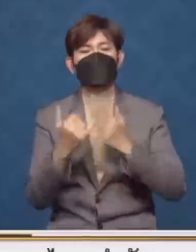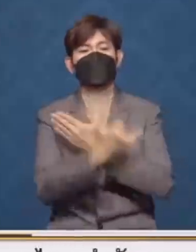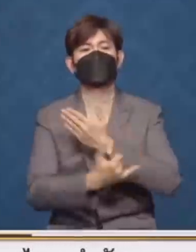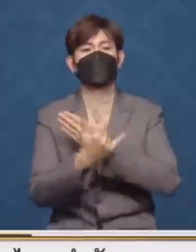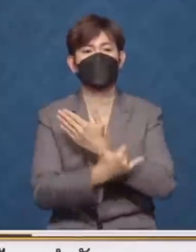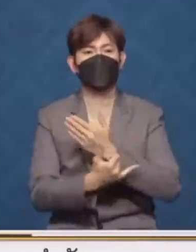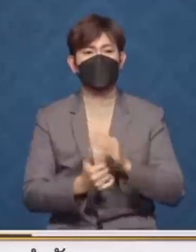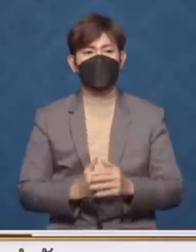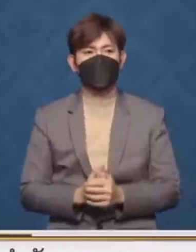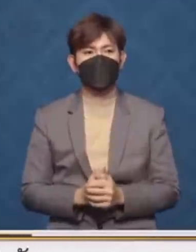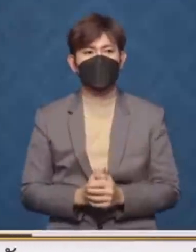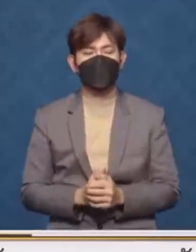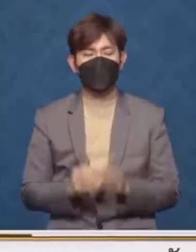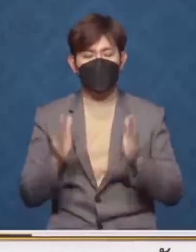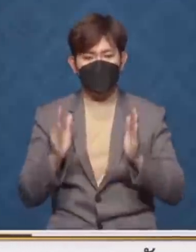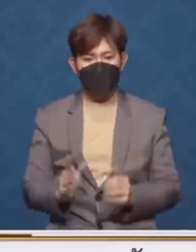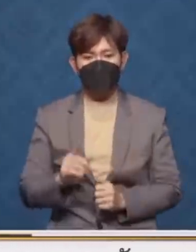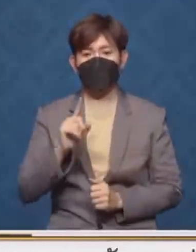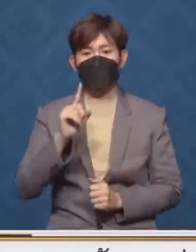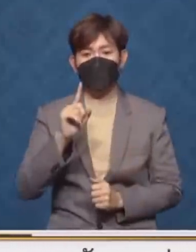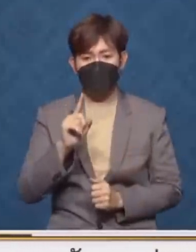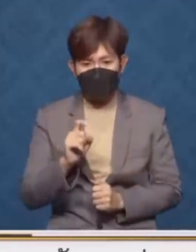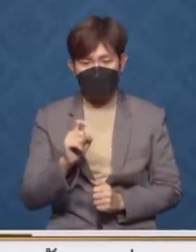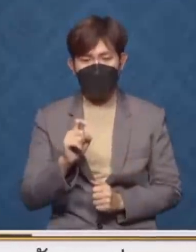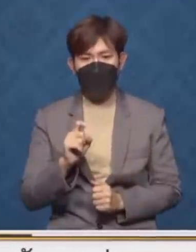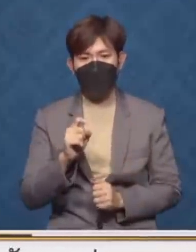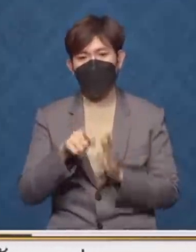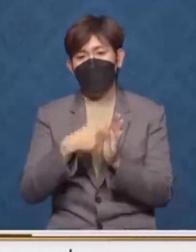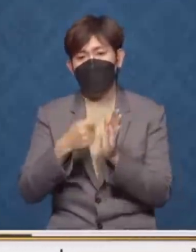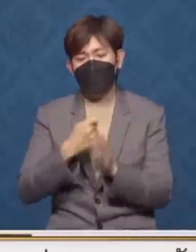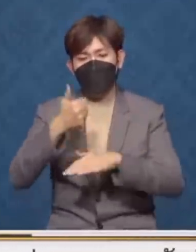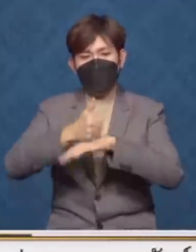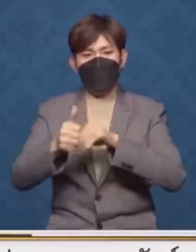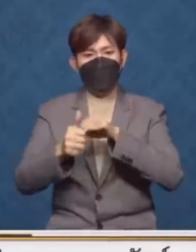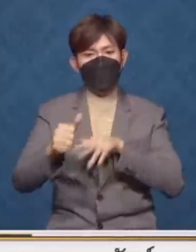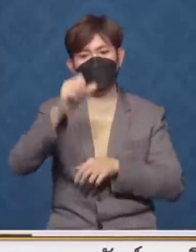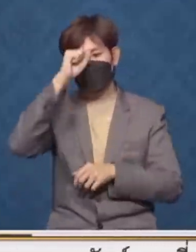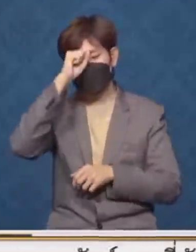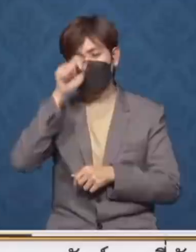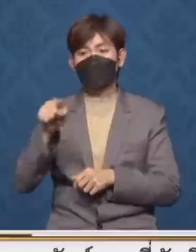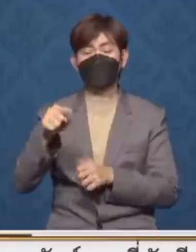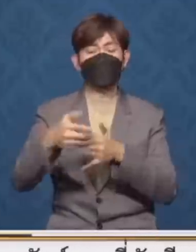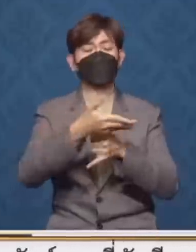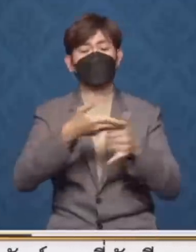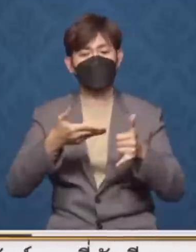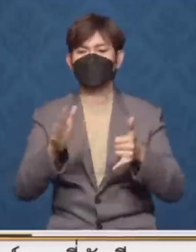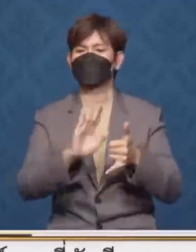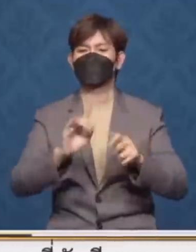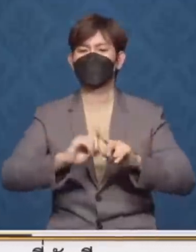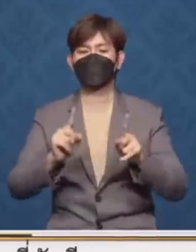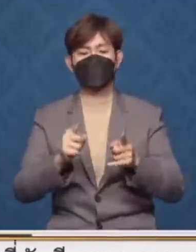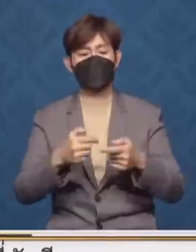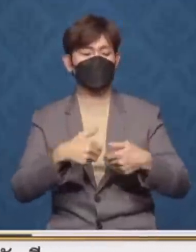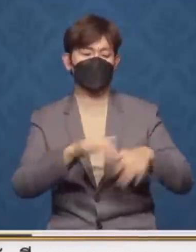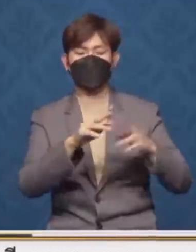คือการตายให้กับความโง่ของผู้นำท่านไม่ได้ลงมือฆ่าค่ะแต่ท่านปล่อยให้เขาตาย